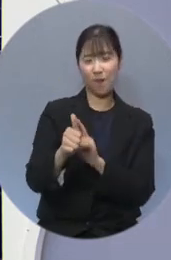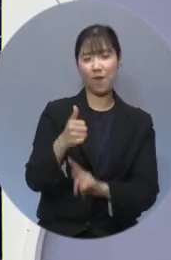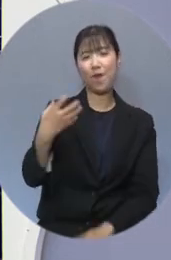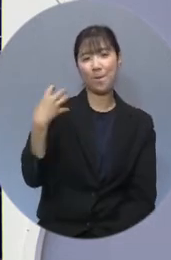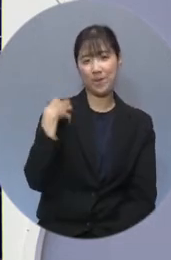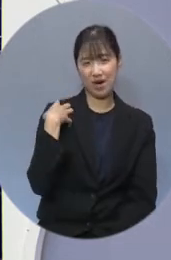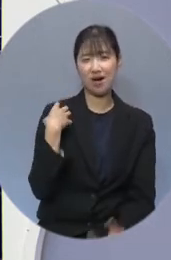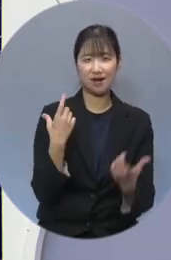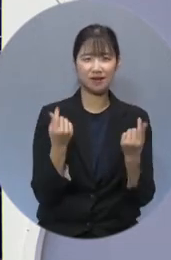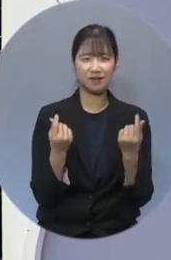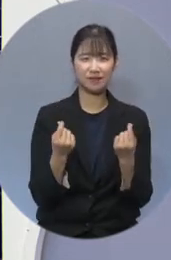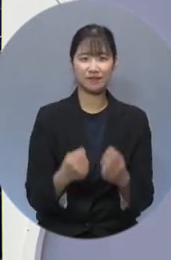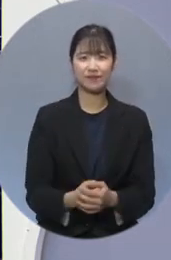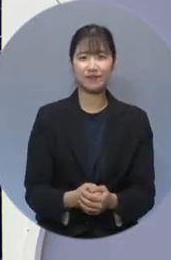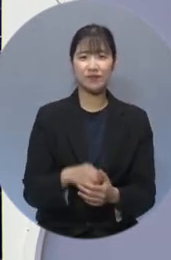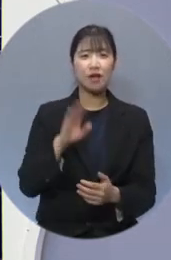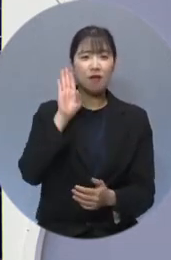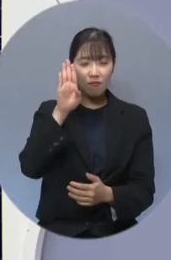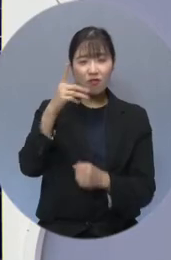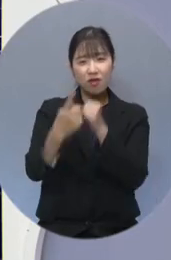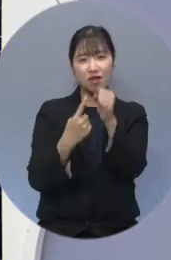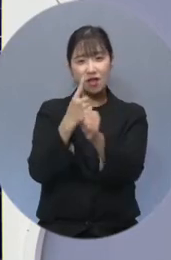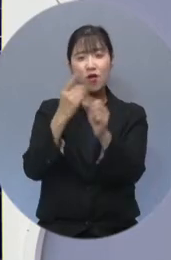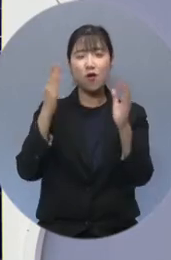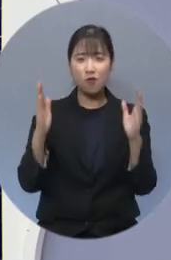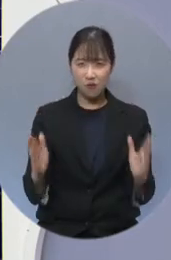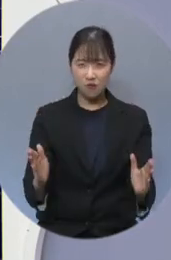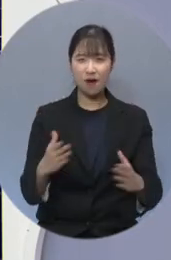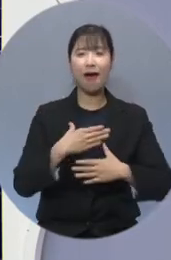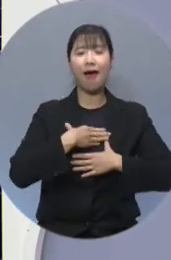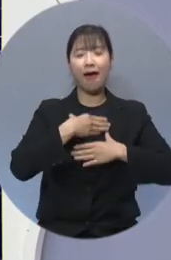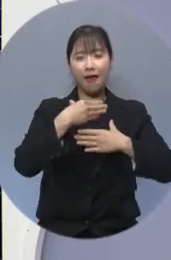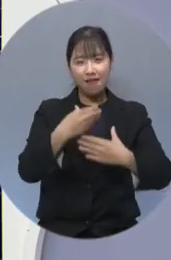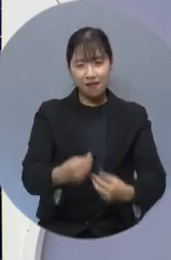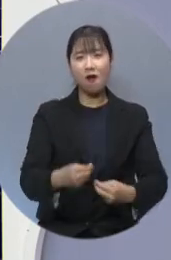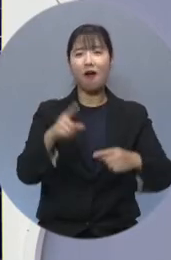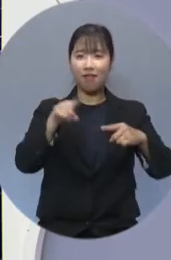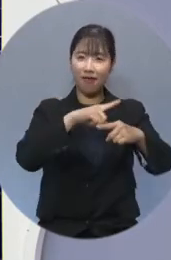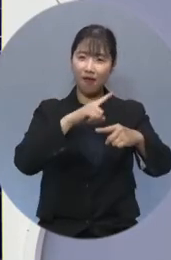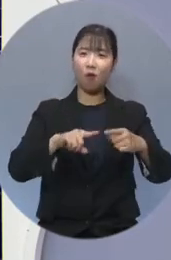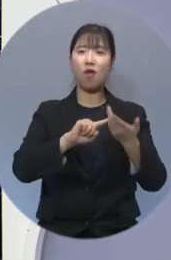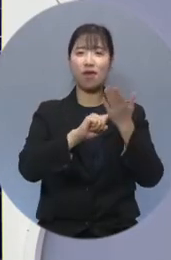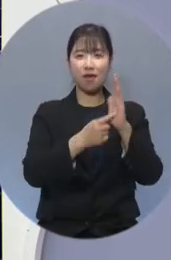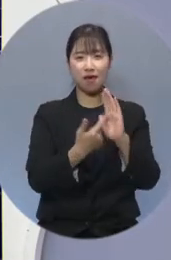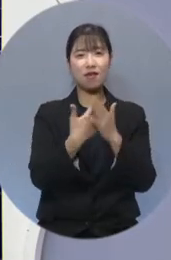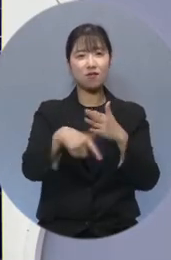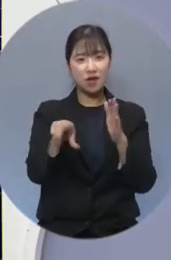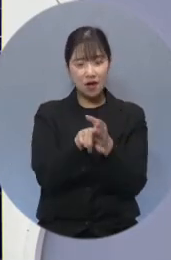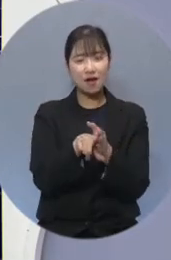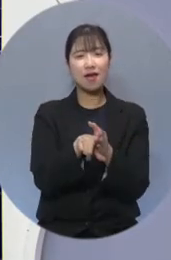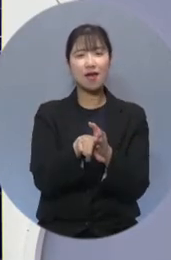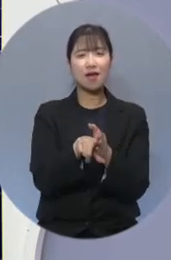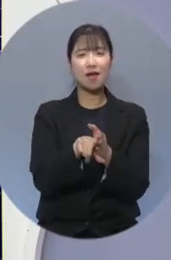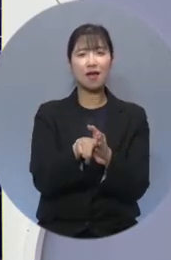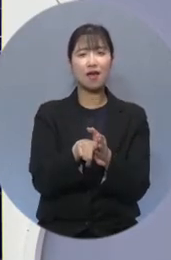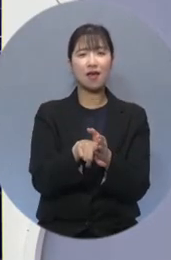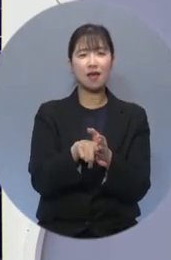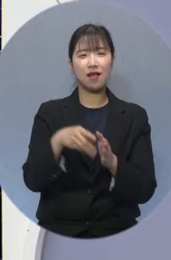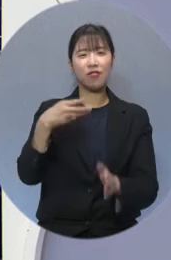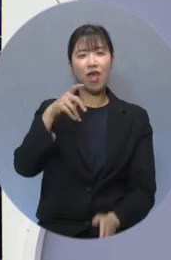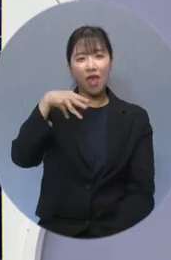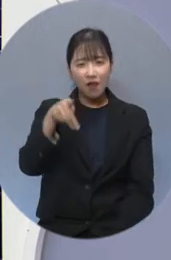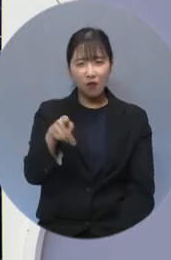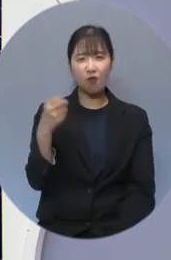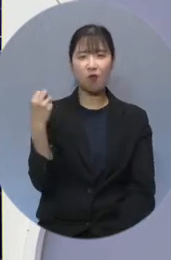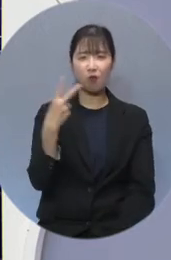또 맡아주셨고 또 앞으로 이제 1년 동안 안전한 대회를 위해서 뭐 테러라든가